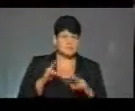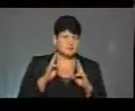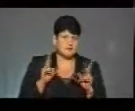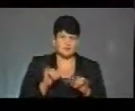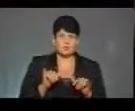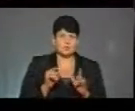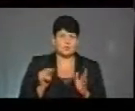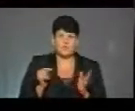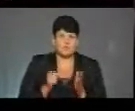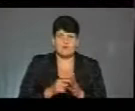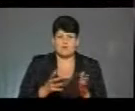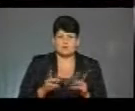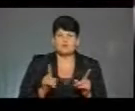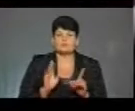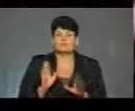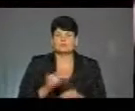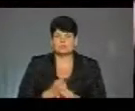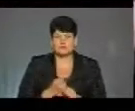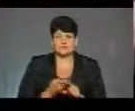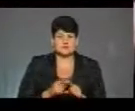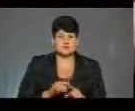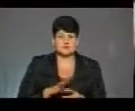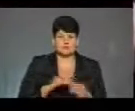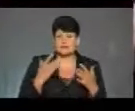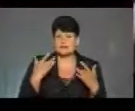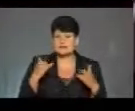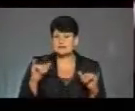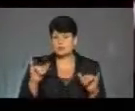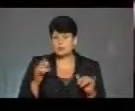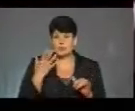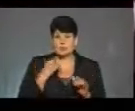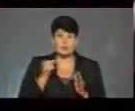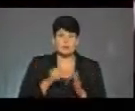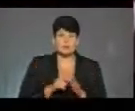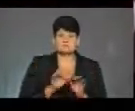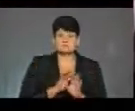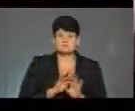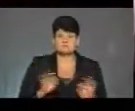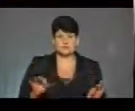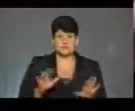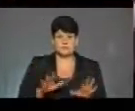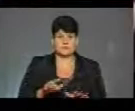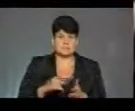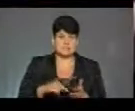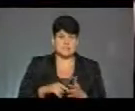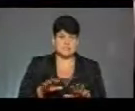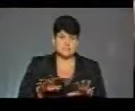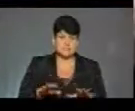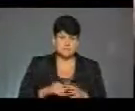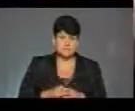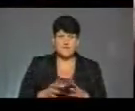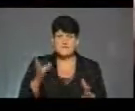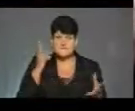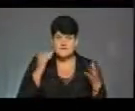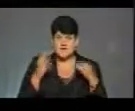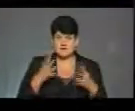ми потрапимо і що ми будемо робити. Це було дуже несподівано, коли ми потрапили в таке чудове місце. І враження